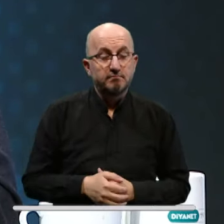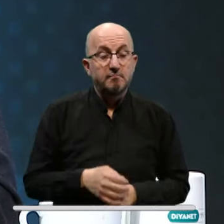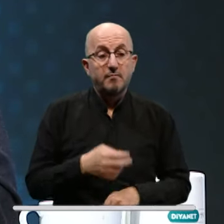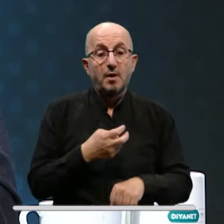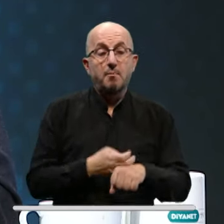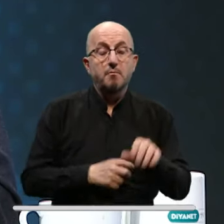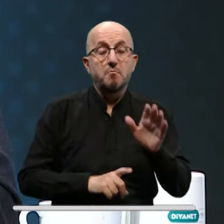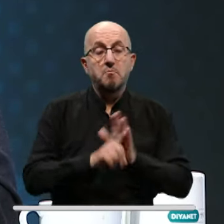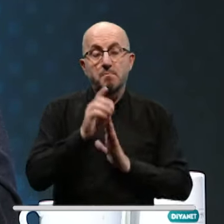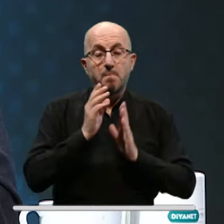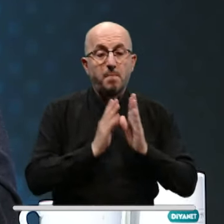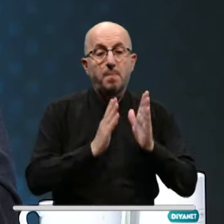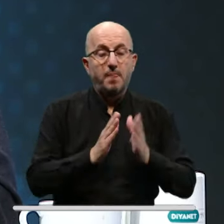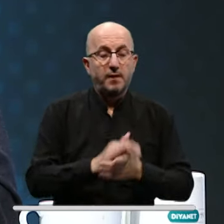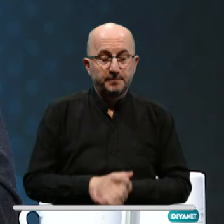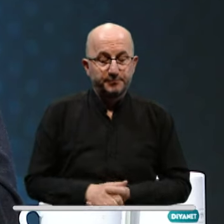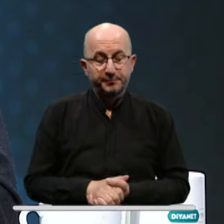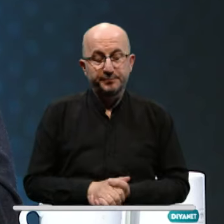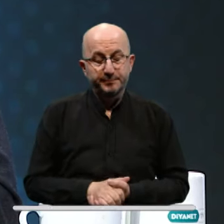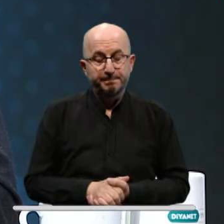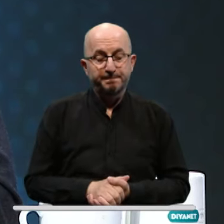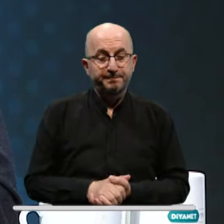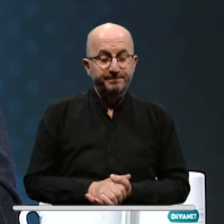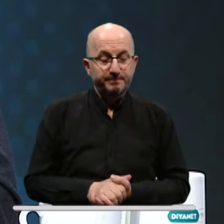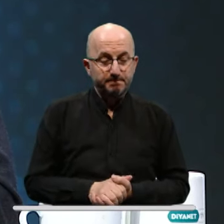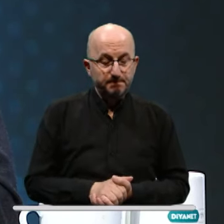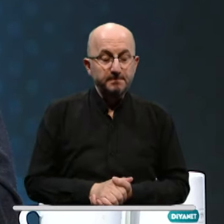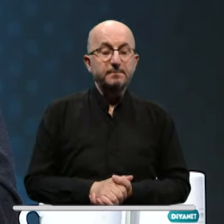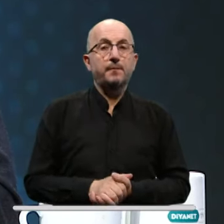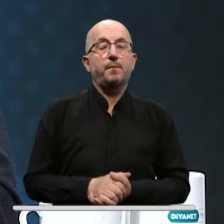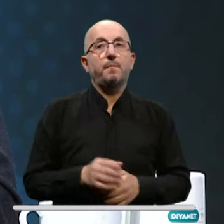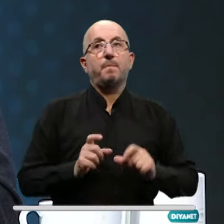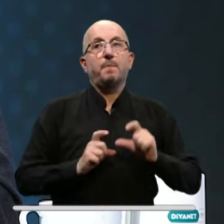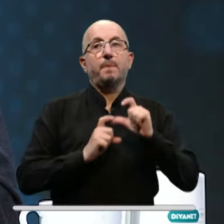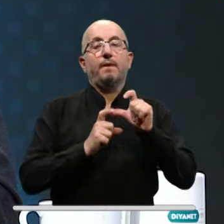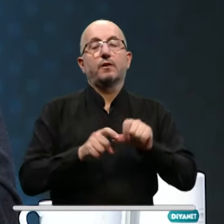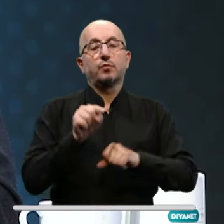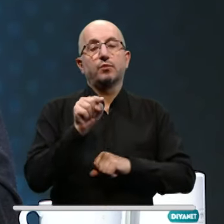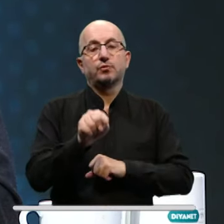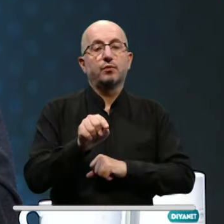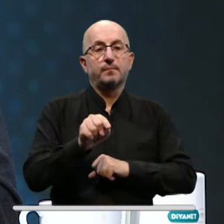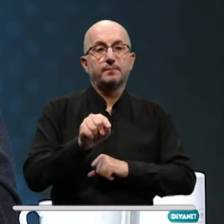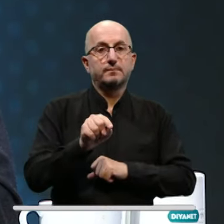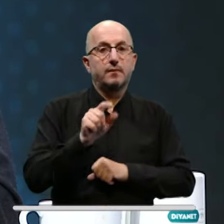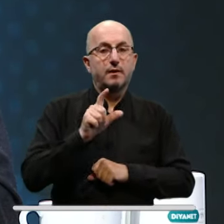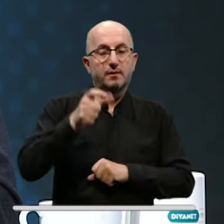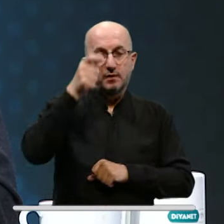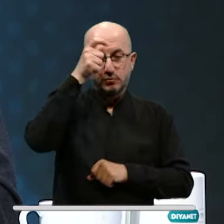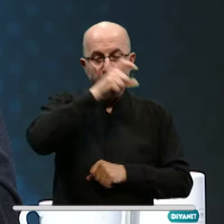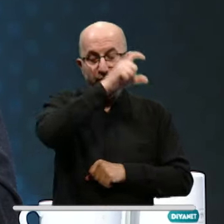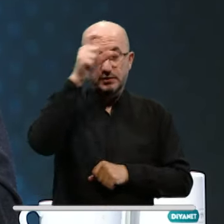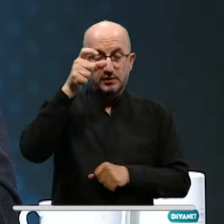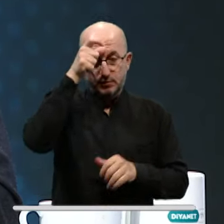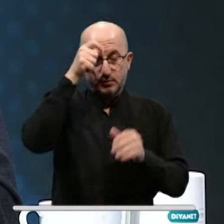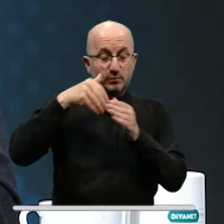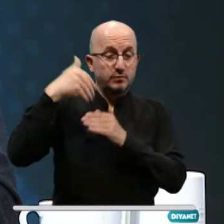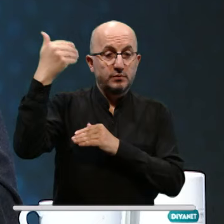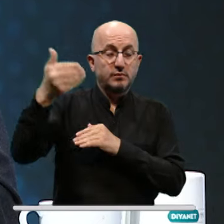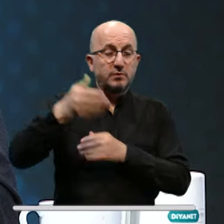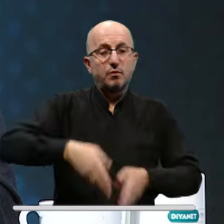başarılarımızın daim olmasını da Cenab-ı Allah'tan niyaz etmiş, amin, sağ olsun. Soru şu, gerek Türkiye'de gerekse yurt dışında